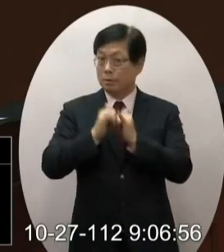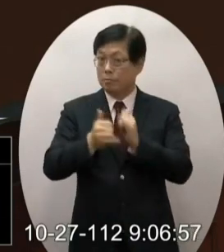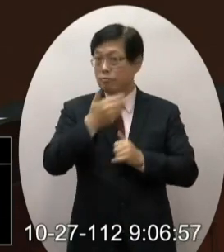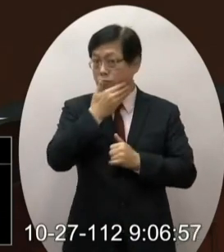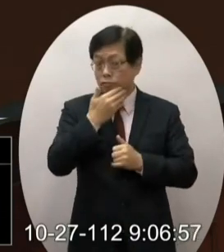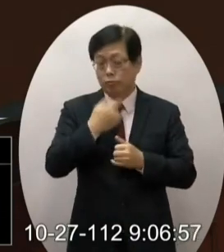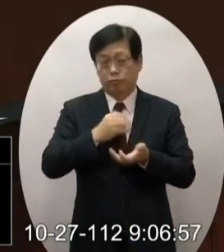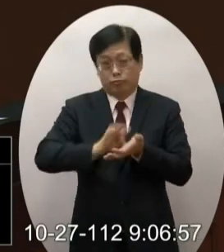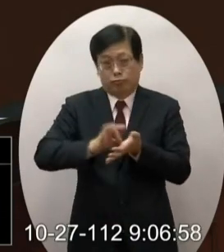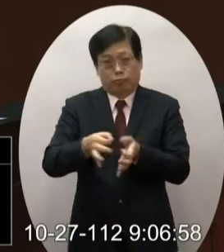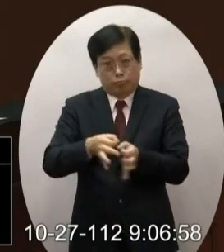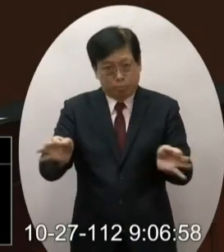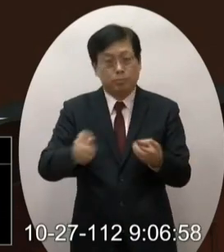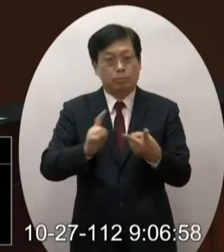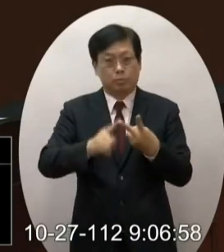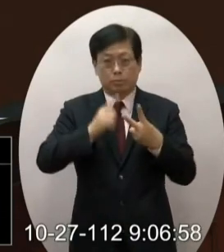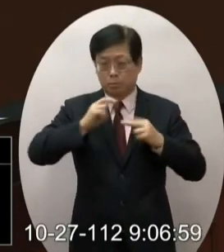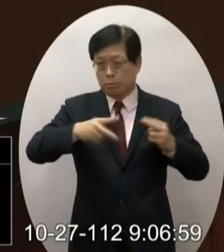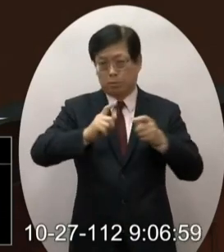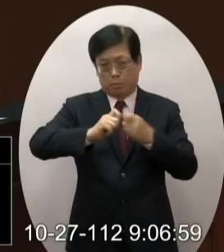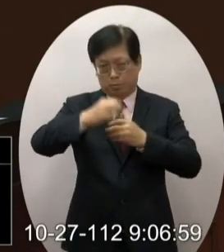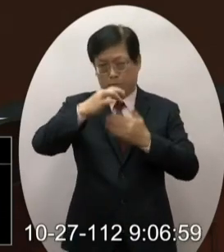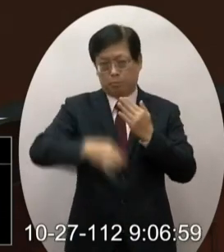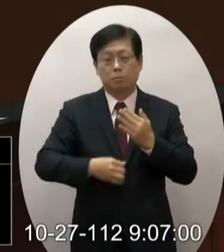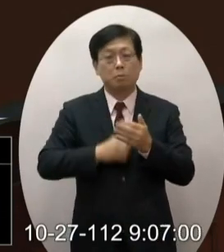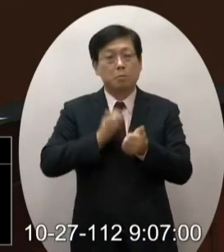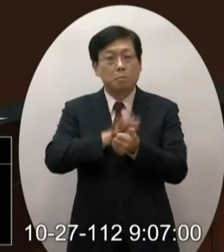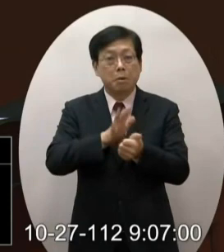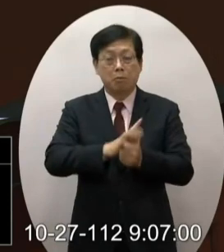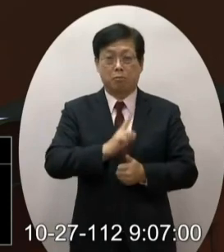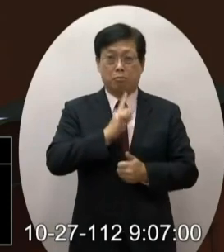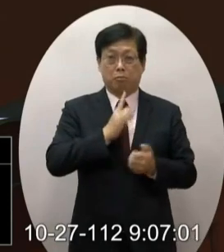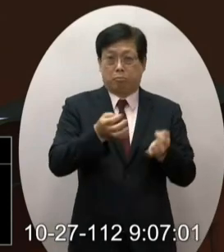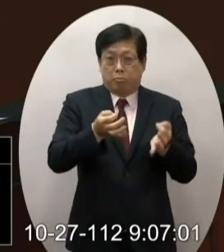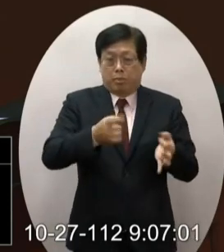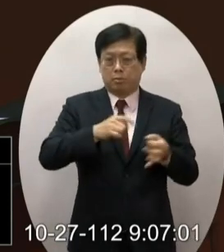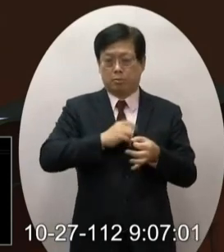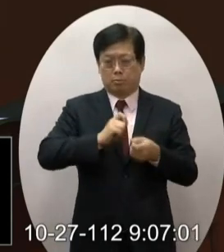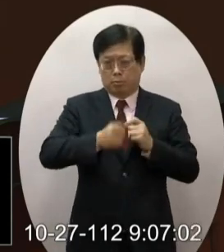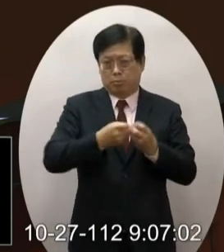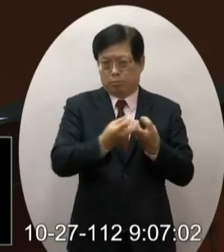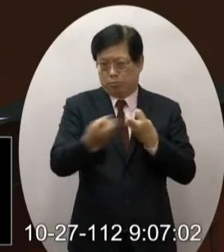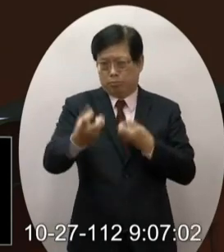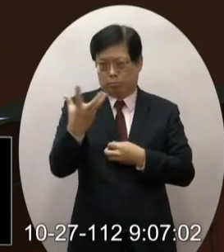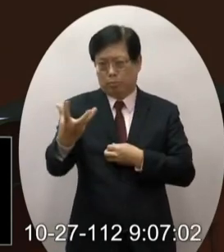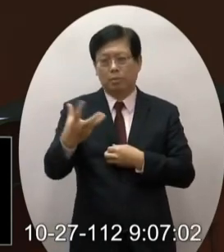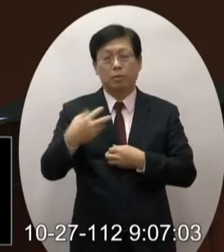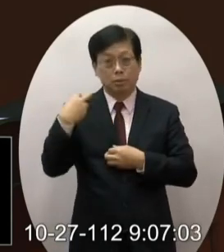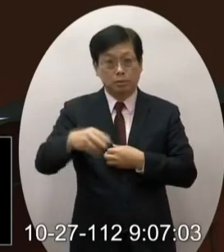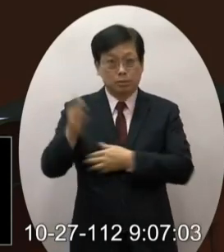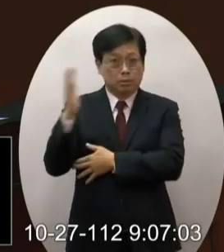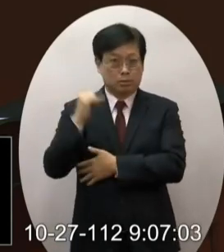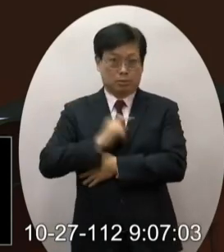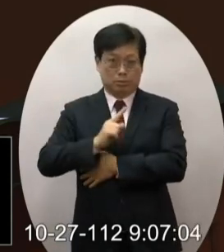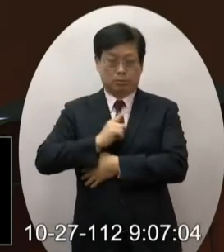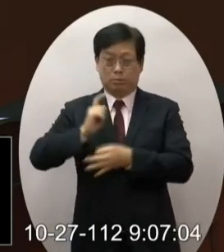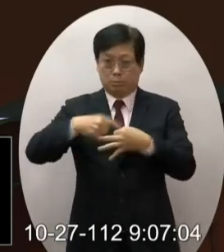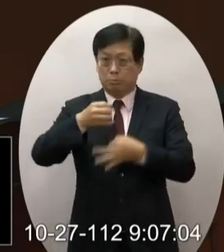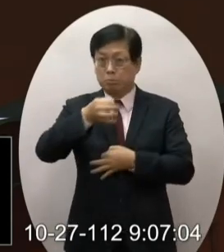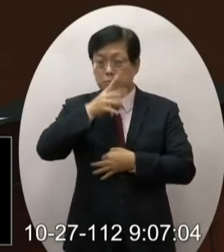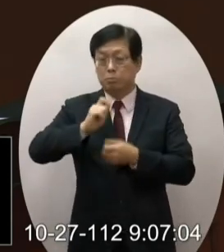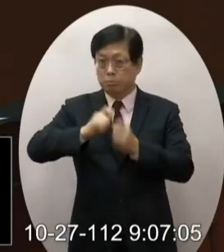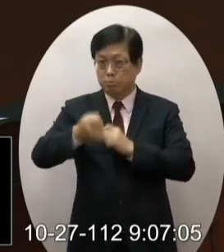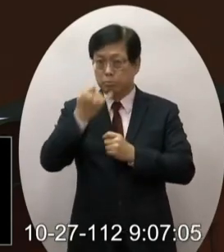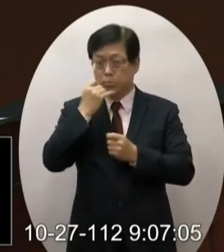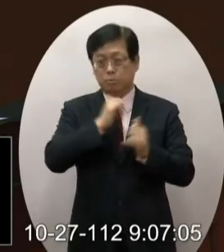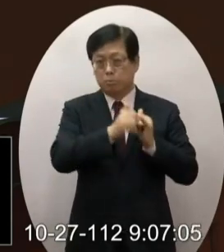福利的支出，更要改善税制，让高所得者多缴税，让政府有足够的税收运用于